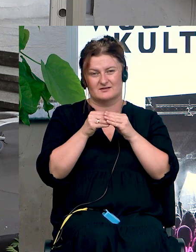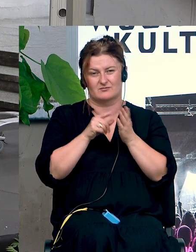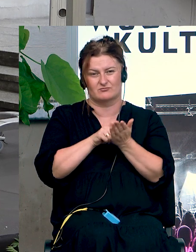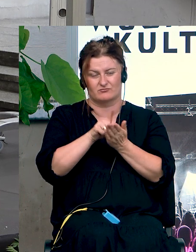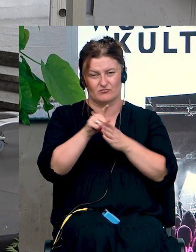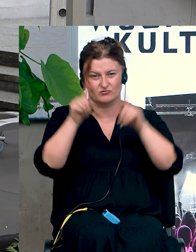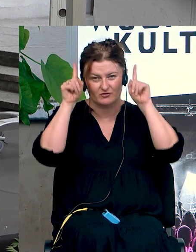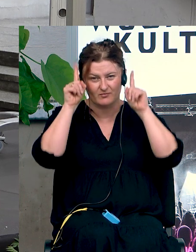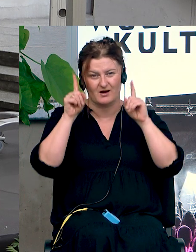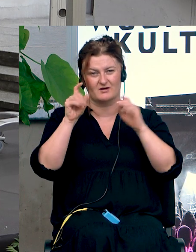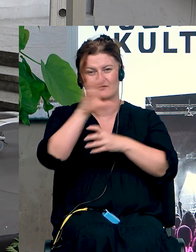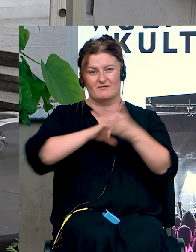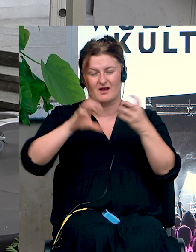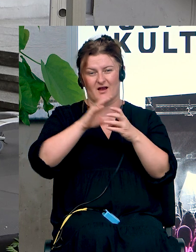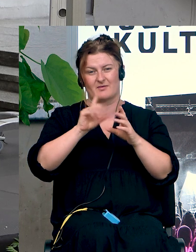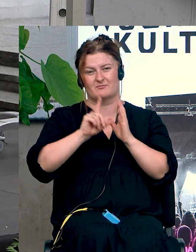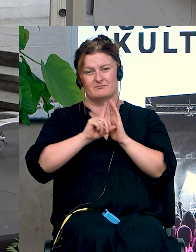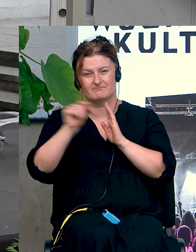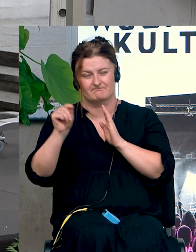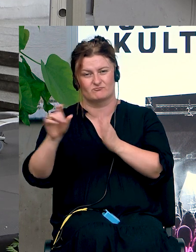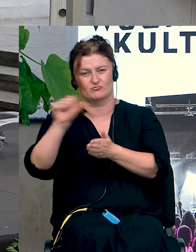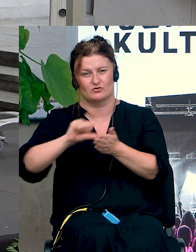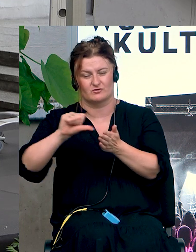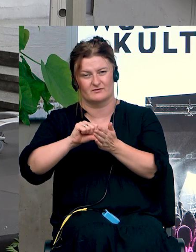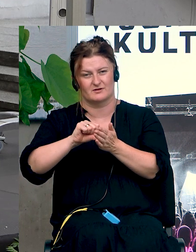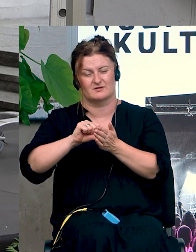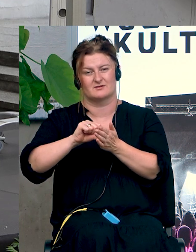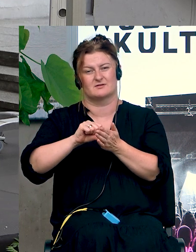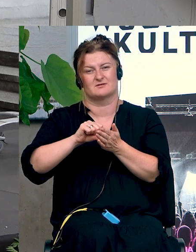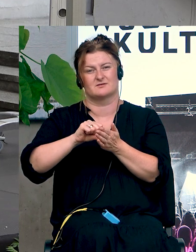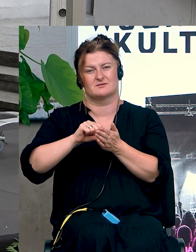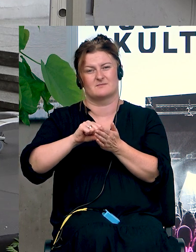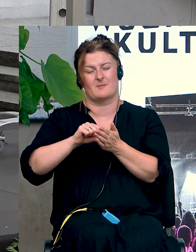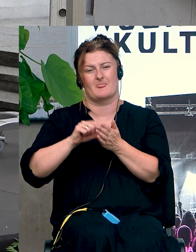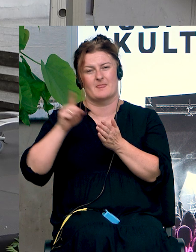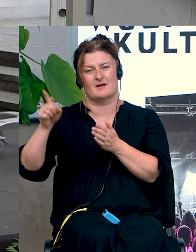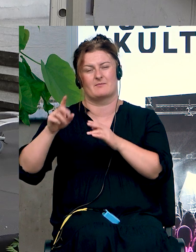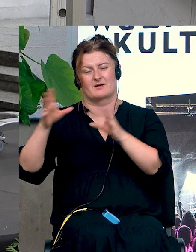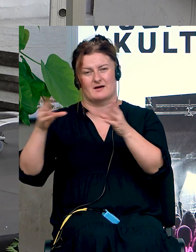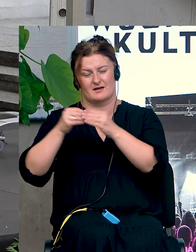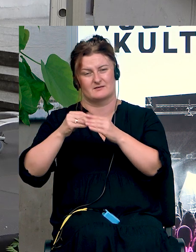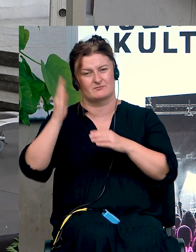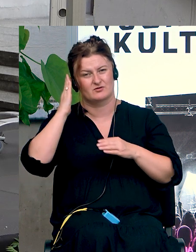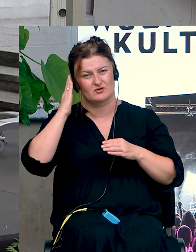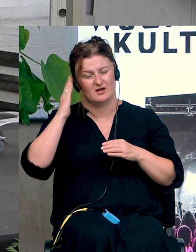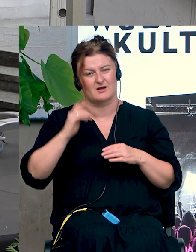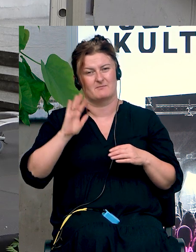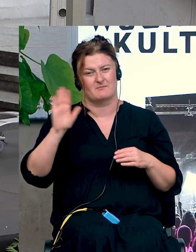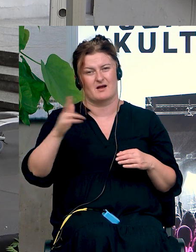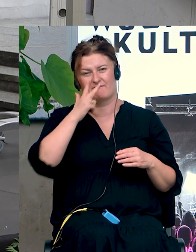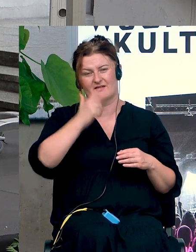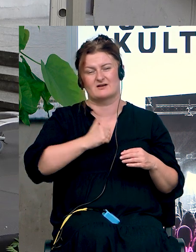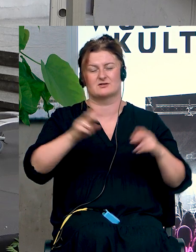якому залишається жити. І у нього виразна криза самоідентифікації, тому що наче в нього